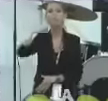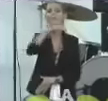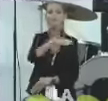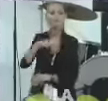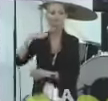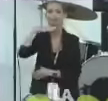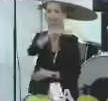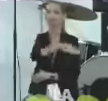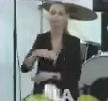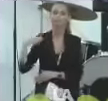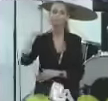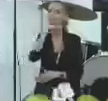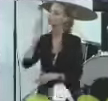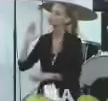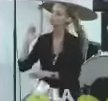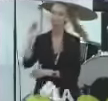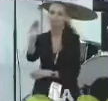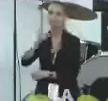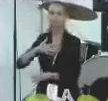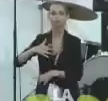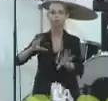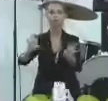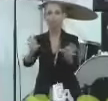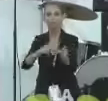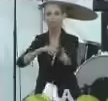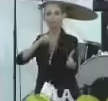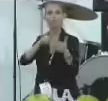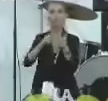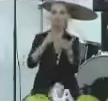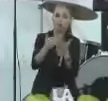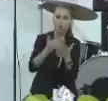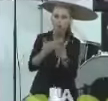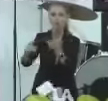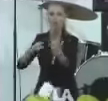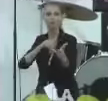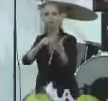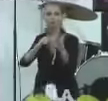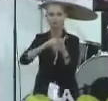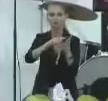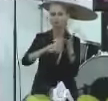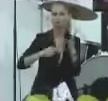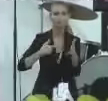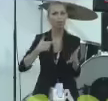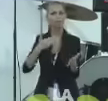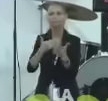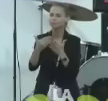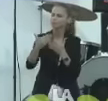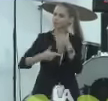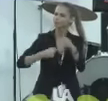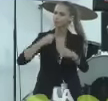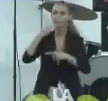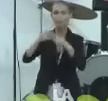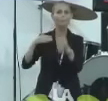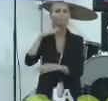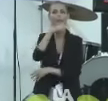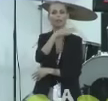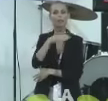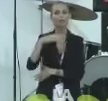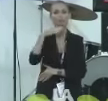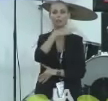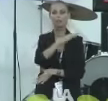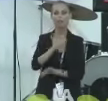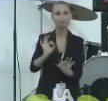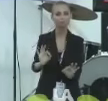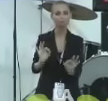ogni giorno, sui media, sui giornali, in televisione, senza alcun contraddittorio. E questa è la cosa più